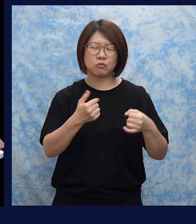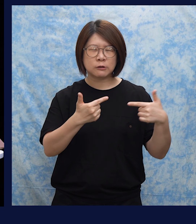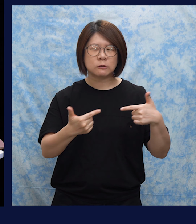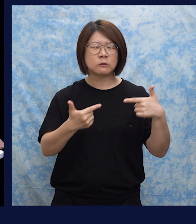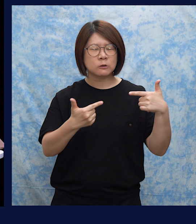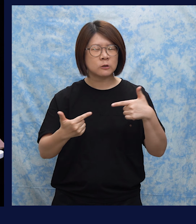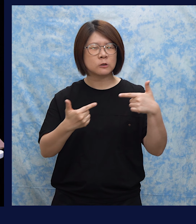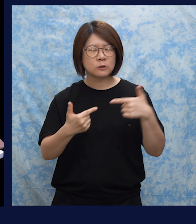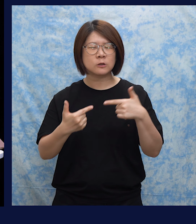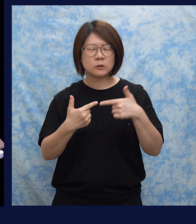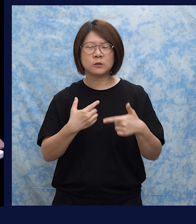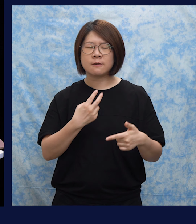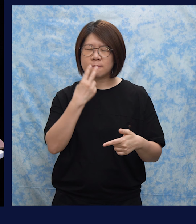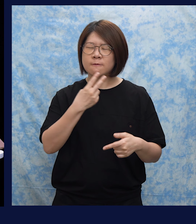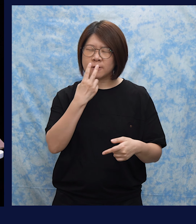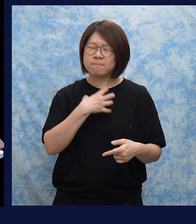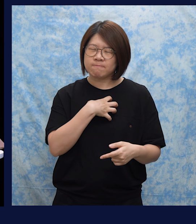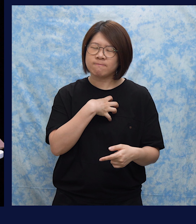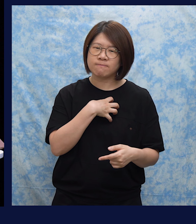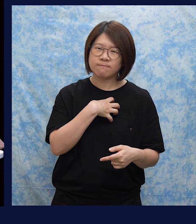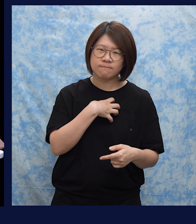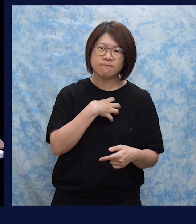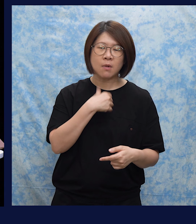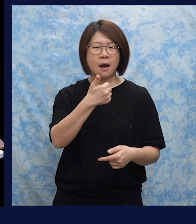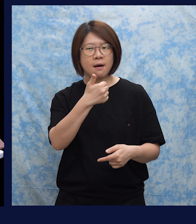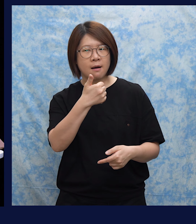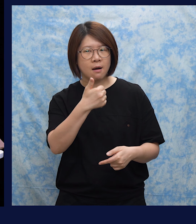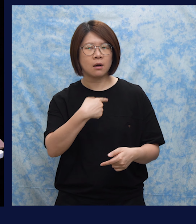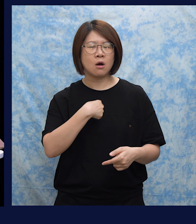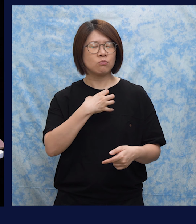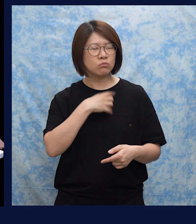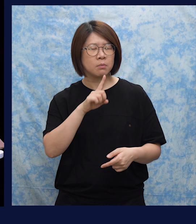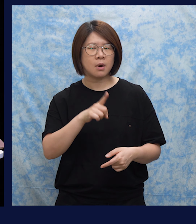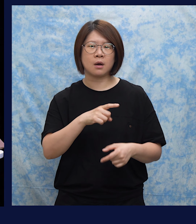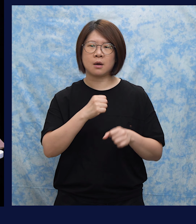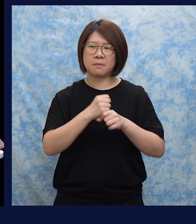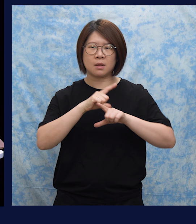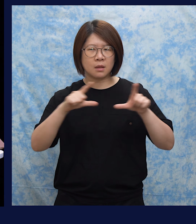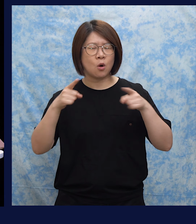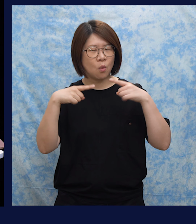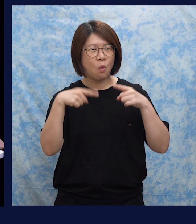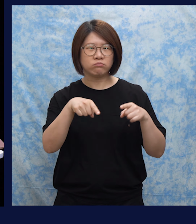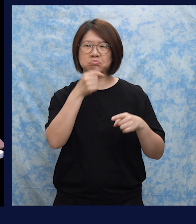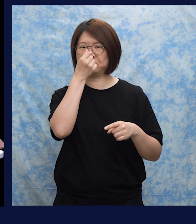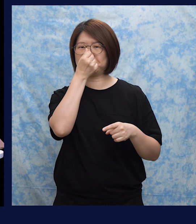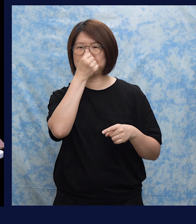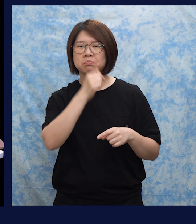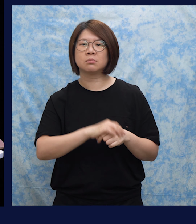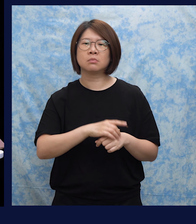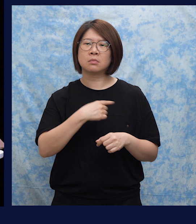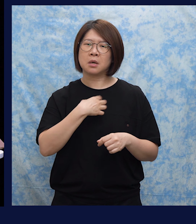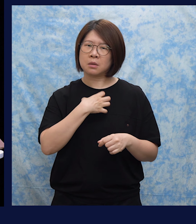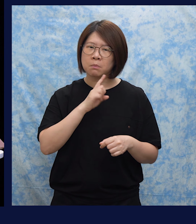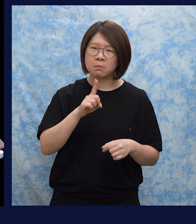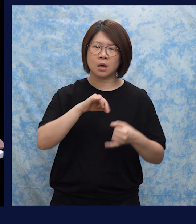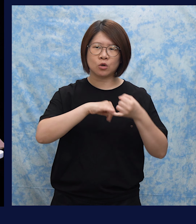都秉承住之前嘅氣氛感覺。 係啊，冇錯，聖馬太受難曲其實好有趣嘅，我覺得佢比起聖